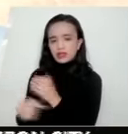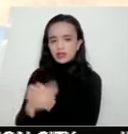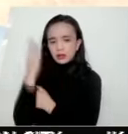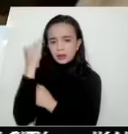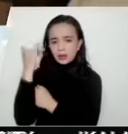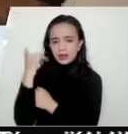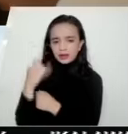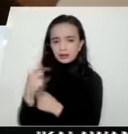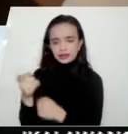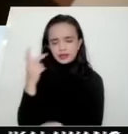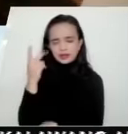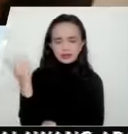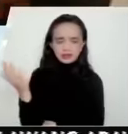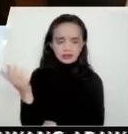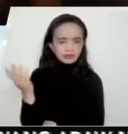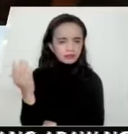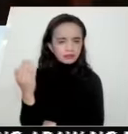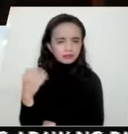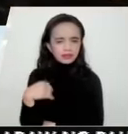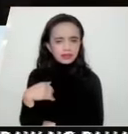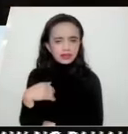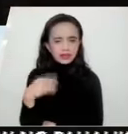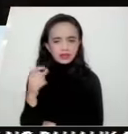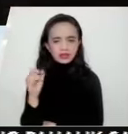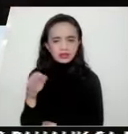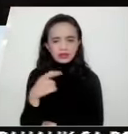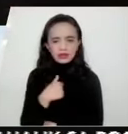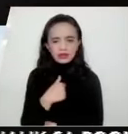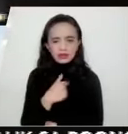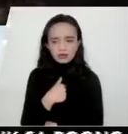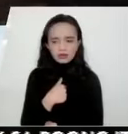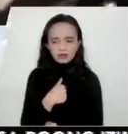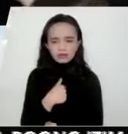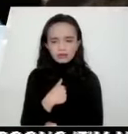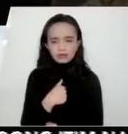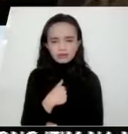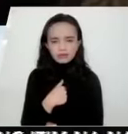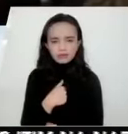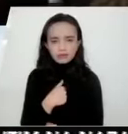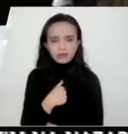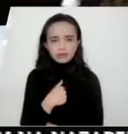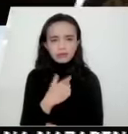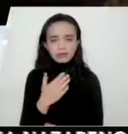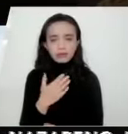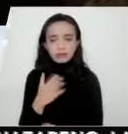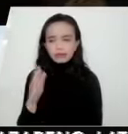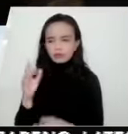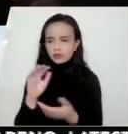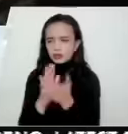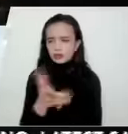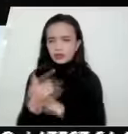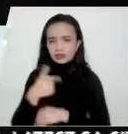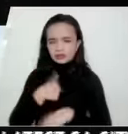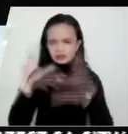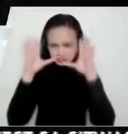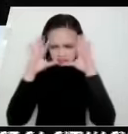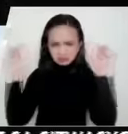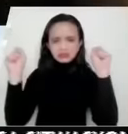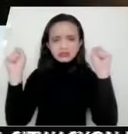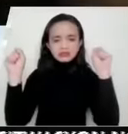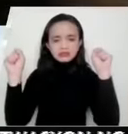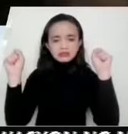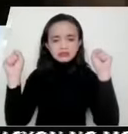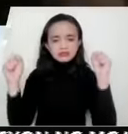yan when I was at the height of my... naging presidente na ako?